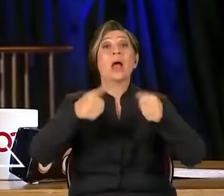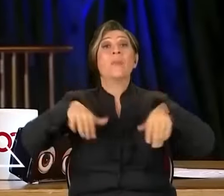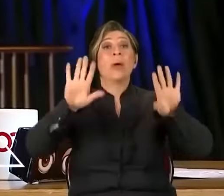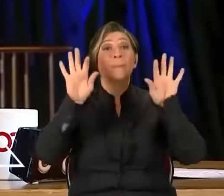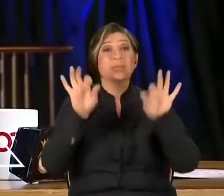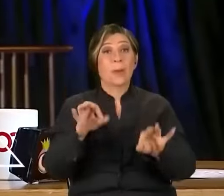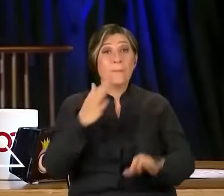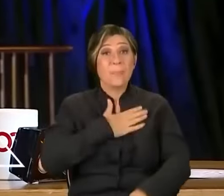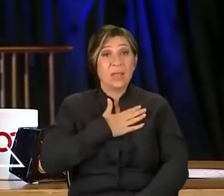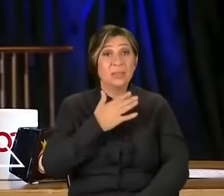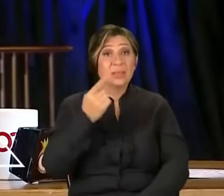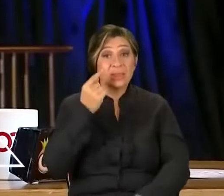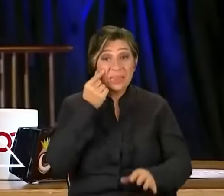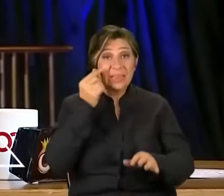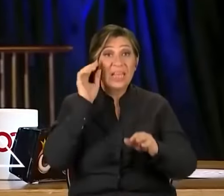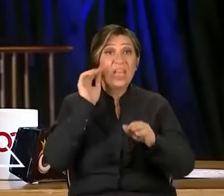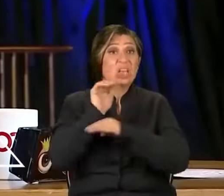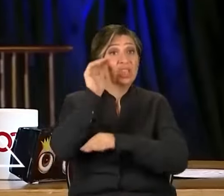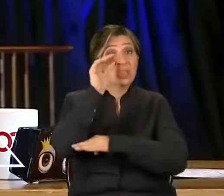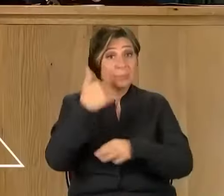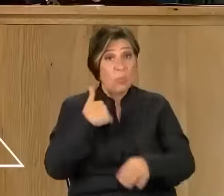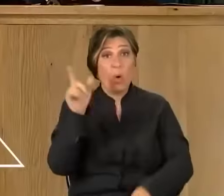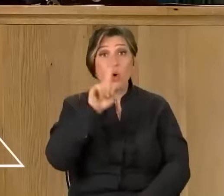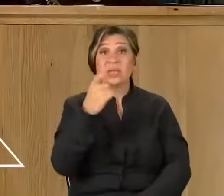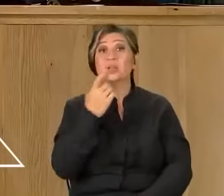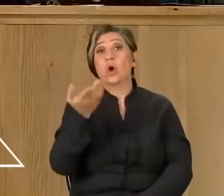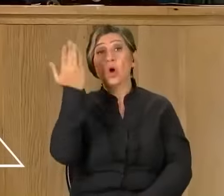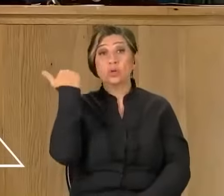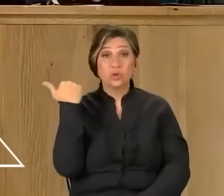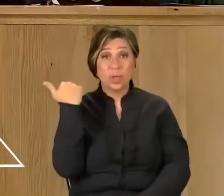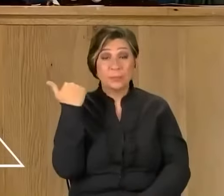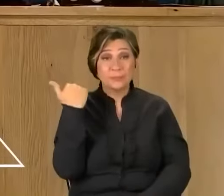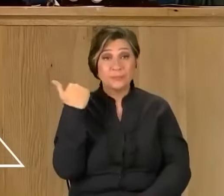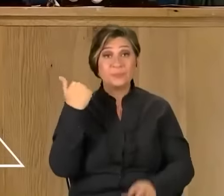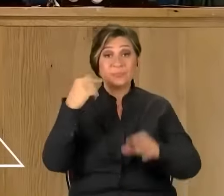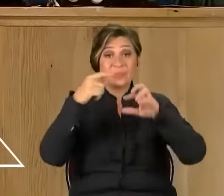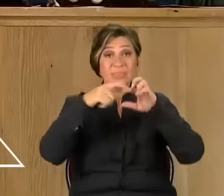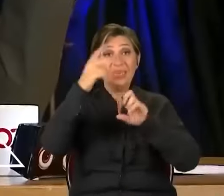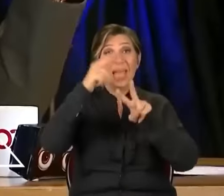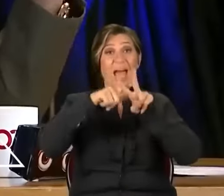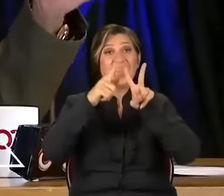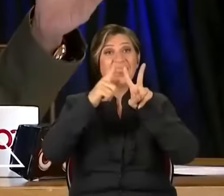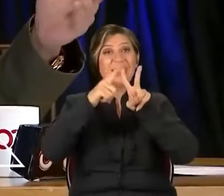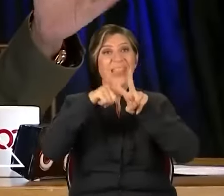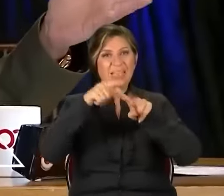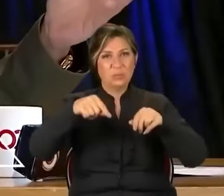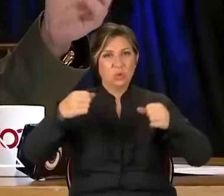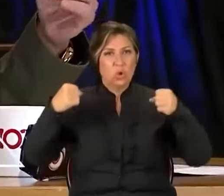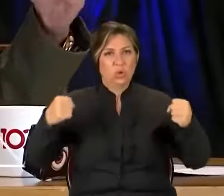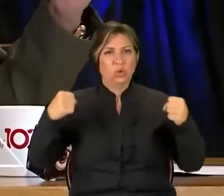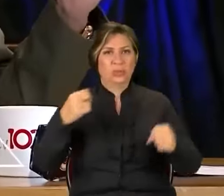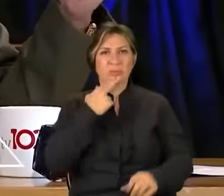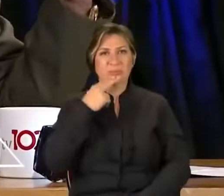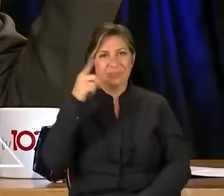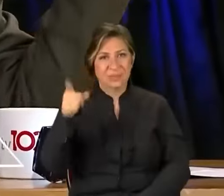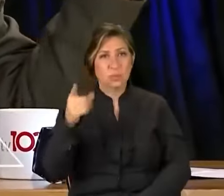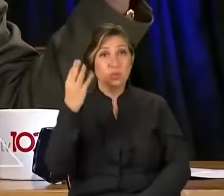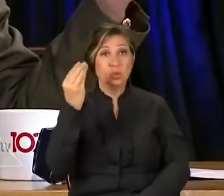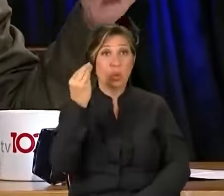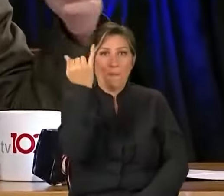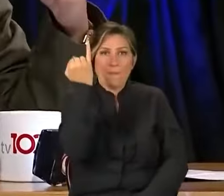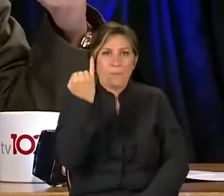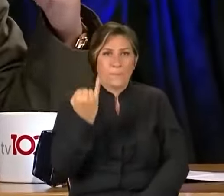başlar. Ben bunu bizzat Casablanca'da yaşadım. Eyvallah. Bundan 10 küsur sene önce. Rihanna denen şimdi çok şişman olan kızcağız o zaman